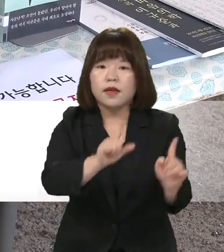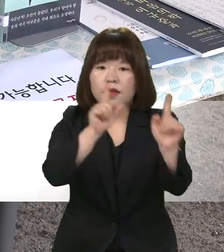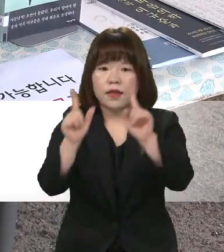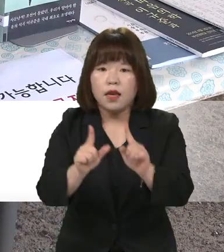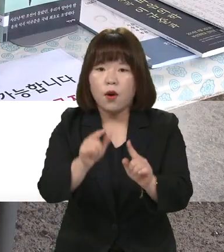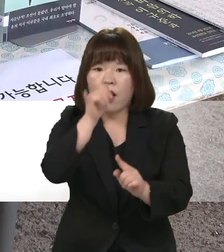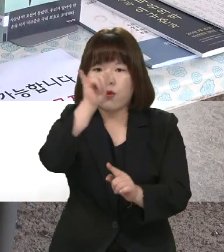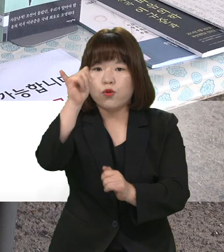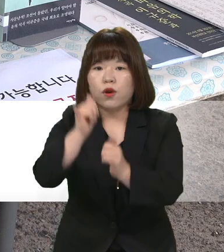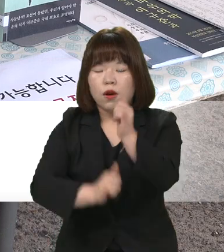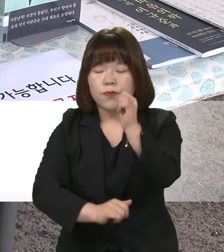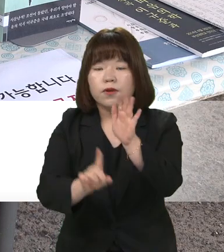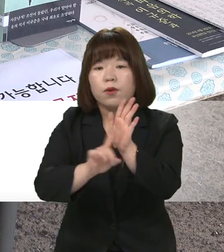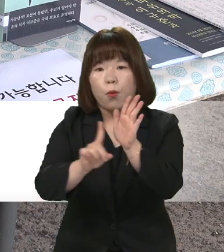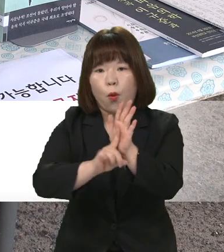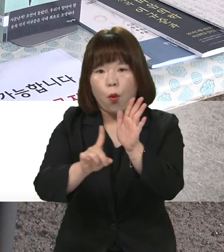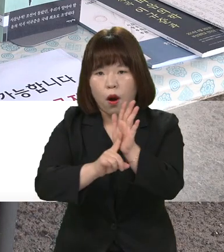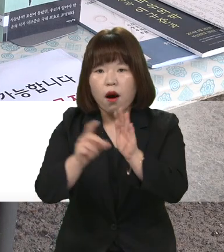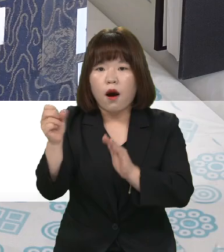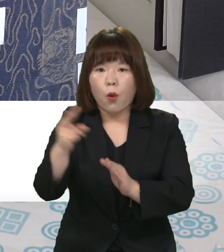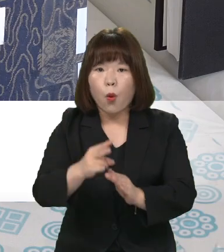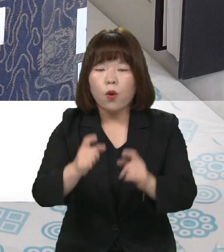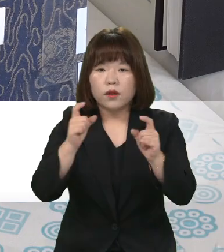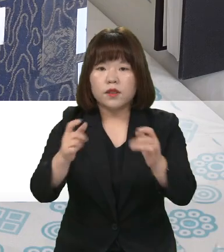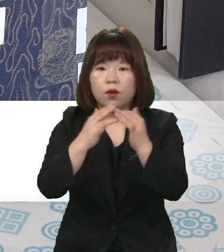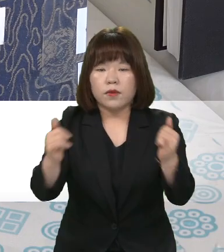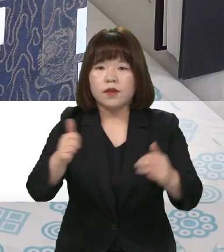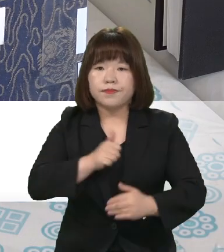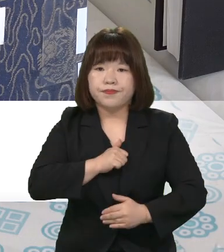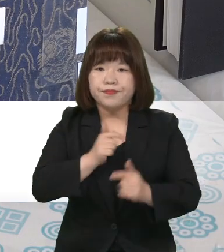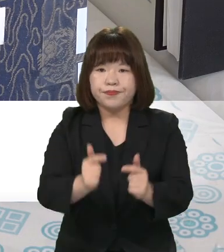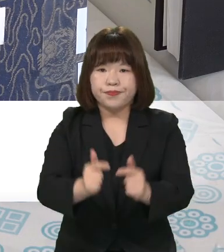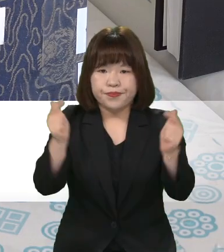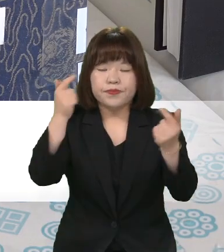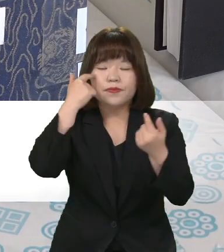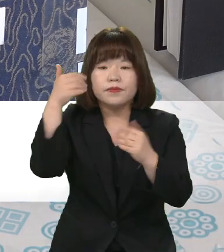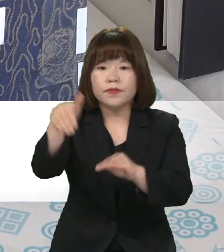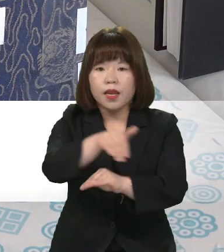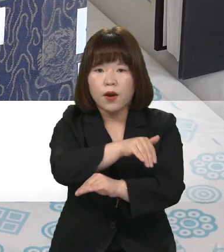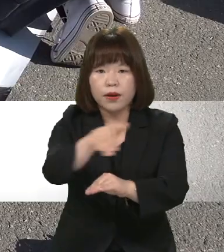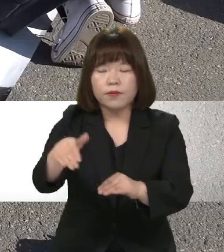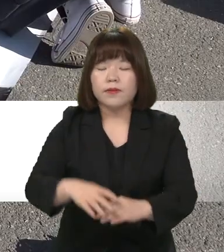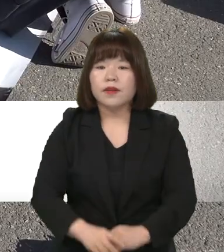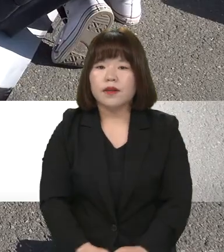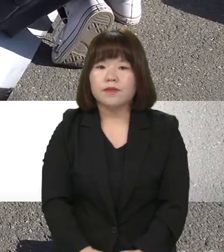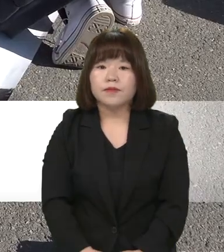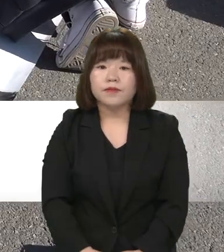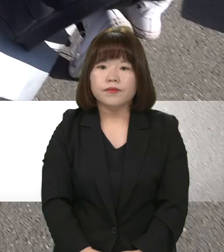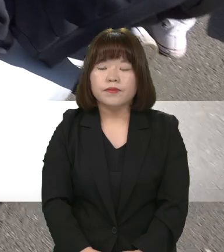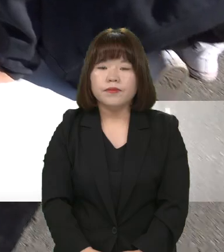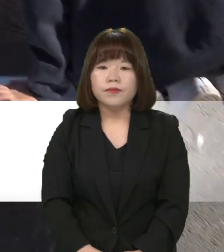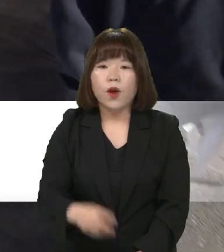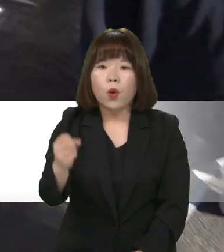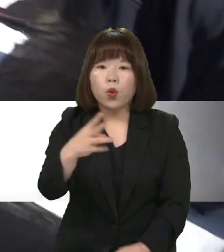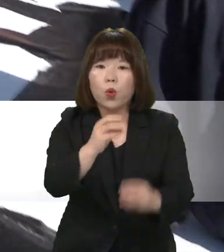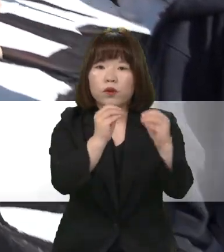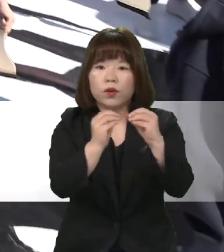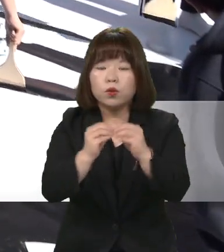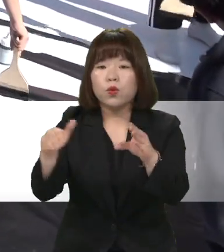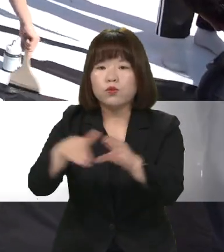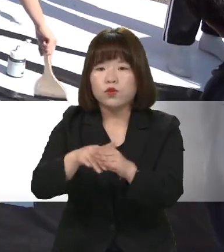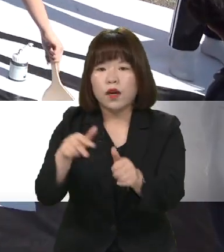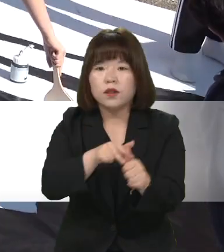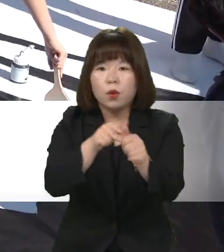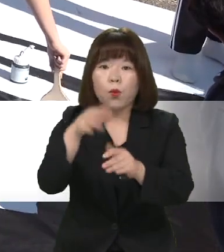선생의 생애와 업적 을 널리 알리는 한편 지역민들에게 자긍심을 고취 한다는 방침입니다 또 전통문화